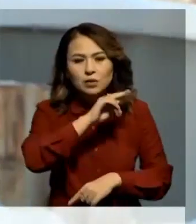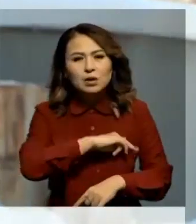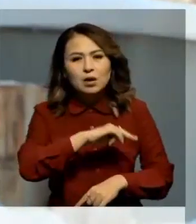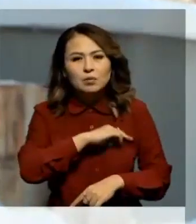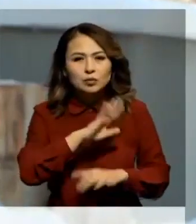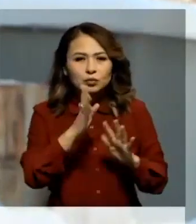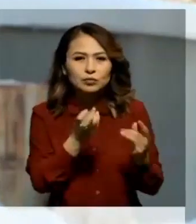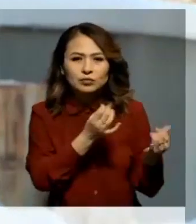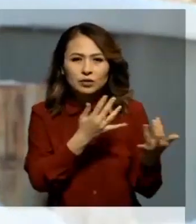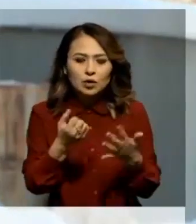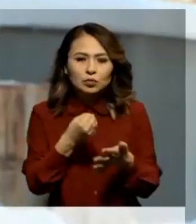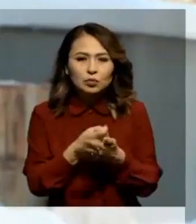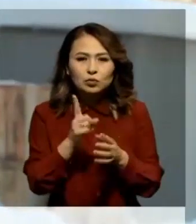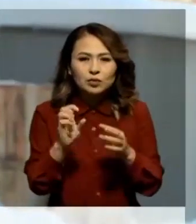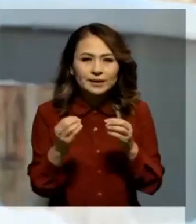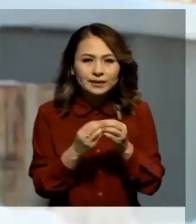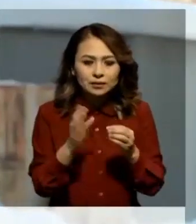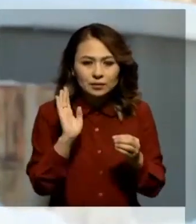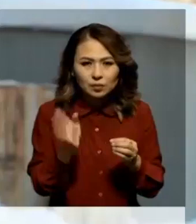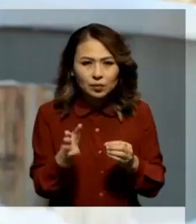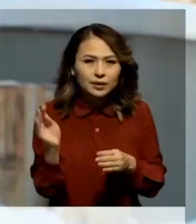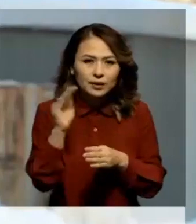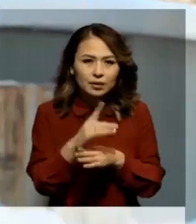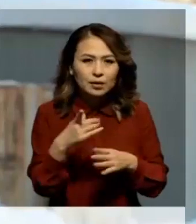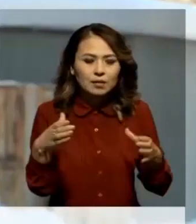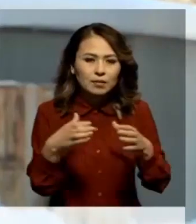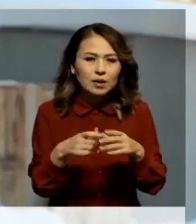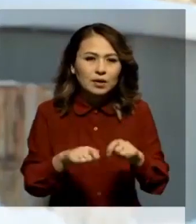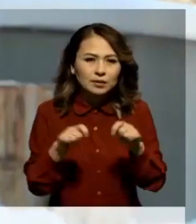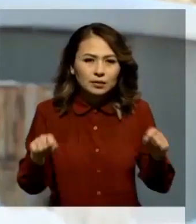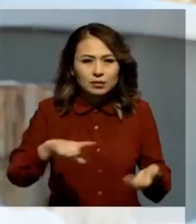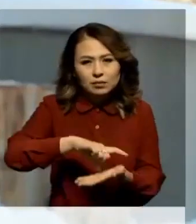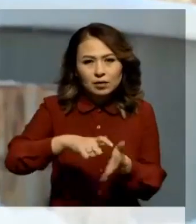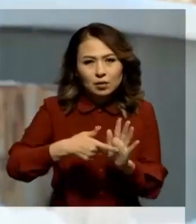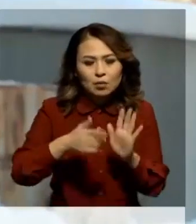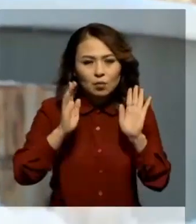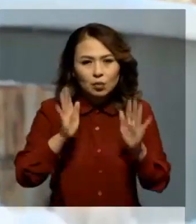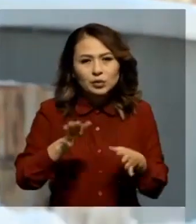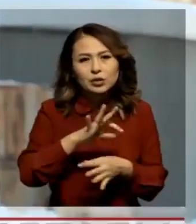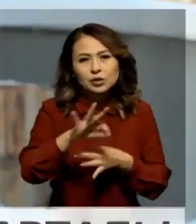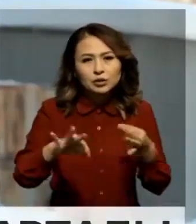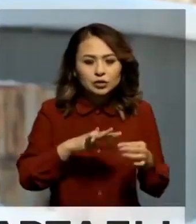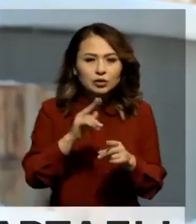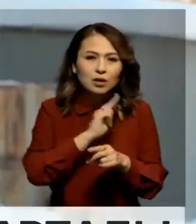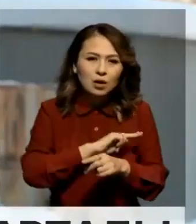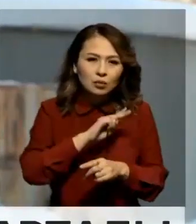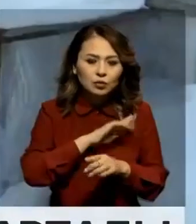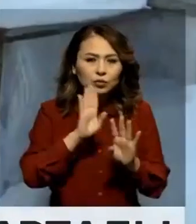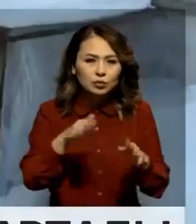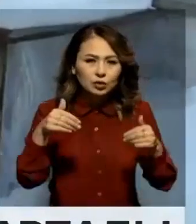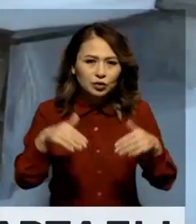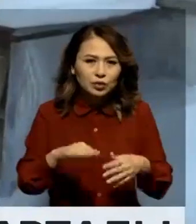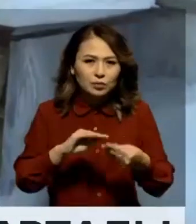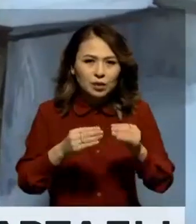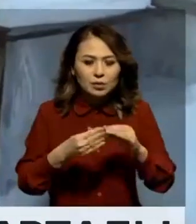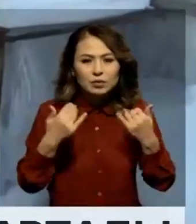санын 110-ға жеткізбекпіз. Яғни, тағы бір бөлімше пайда болады. Осылайша артық жүктеме мәселесі шешіледі.